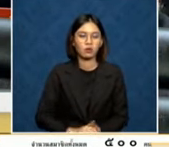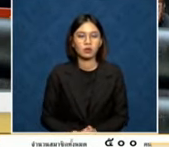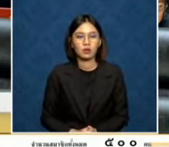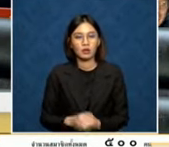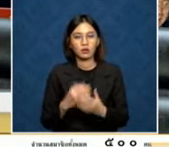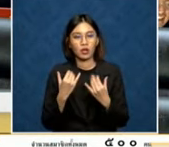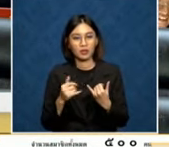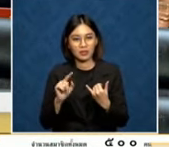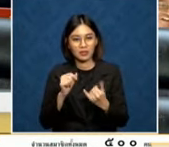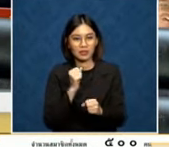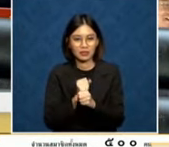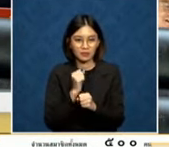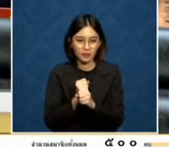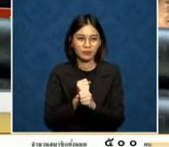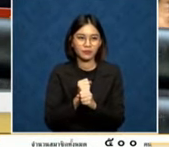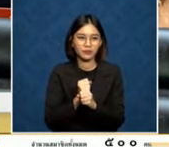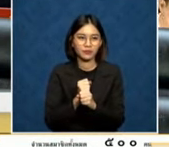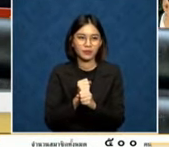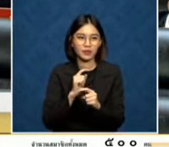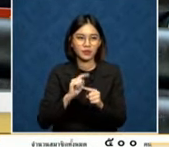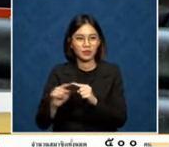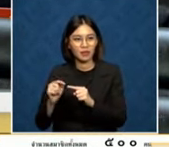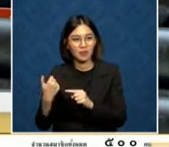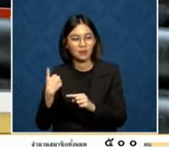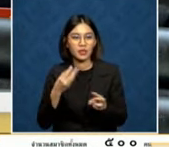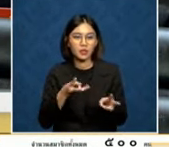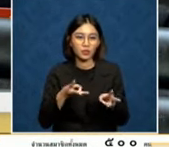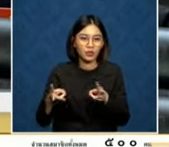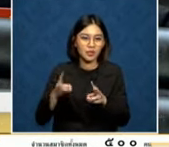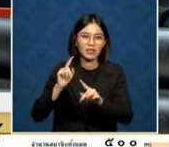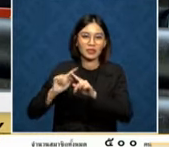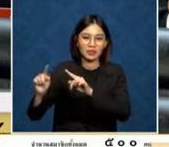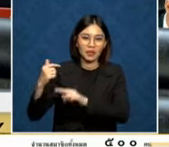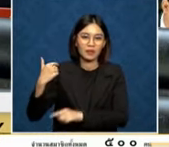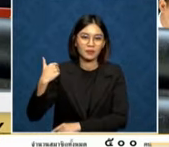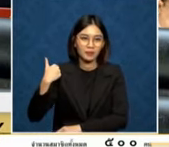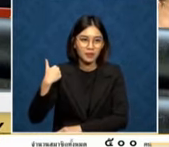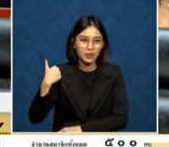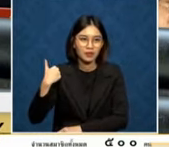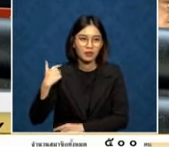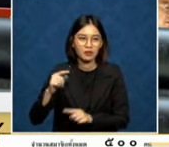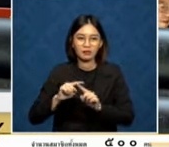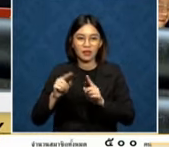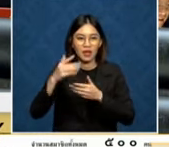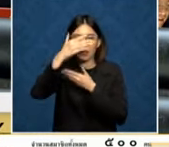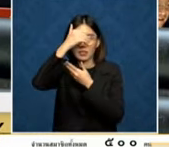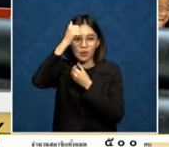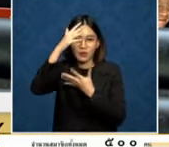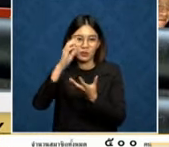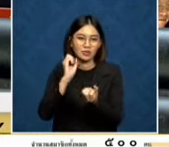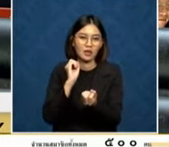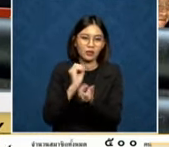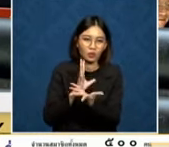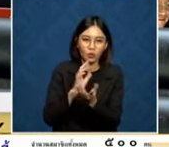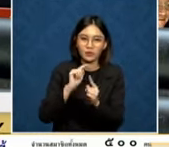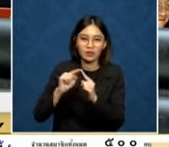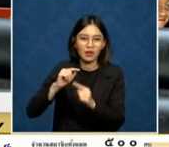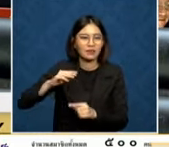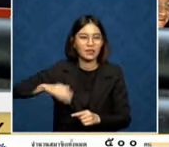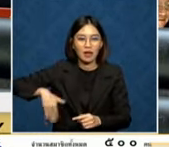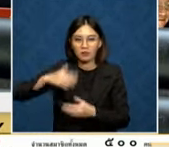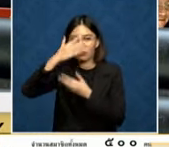ว่าสิ่งที่ท่านจะดำเนินการท่านจะมีวิธีต่างๆโดยไม่ได้สนใจผลกระทบที่จะตาม